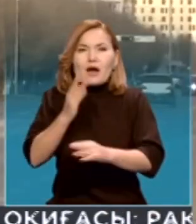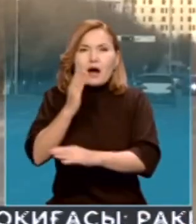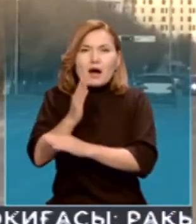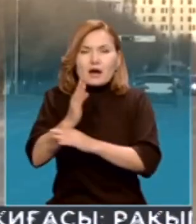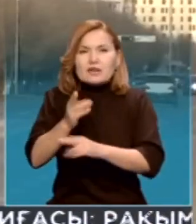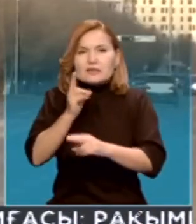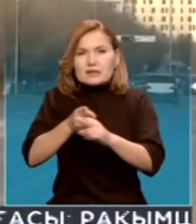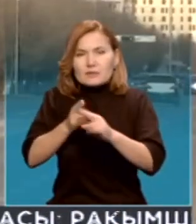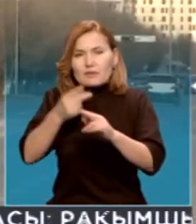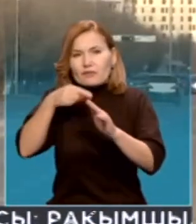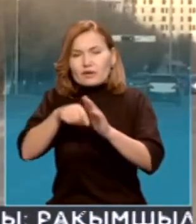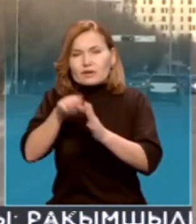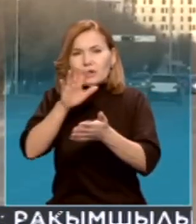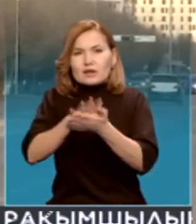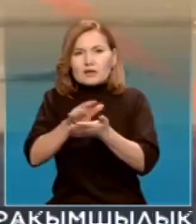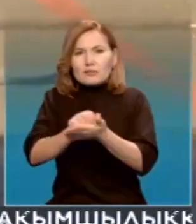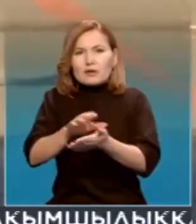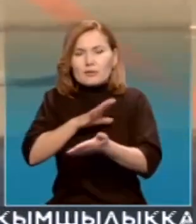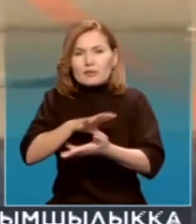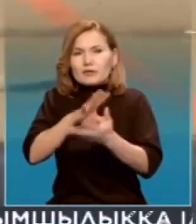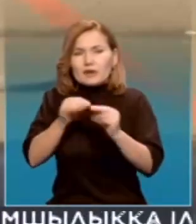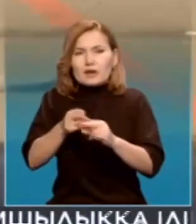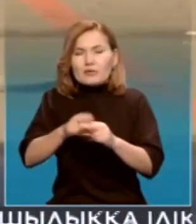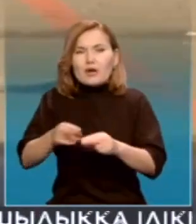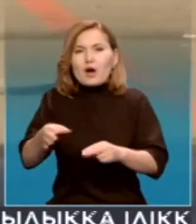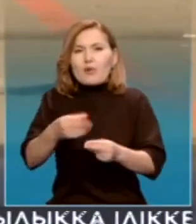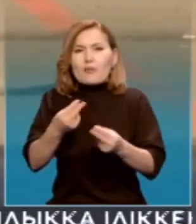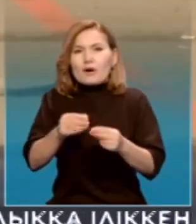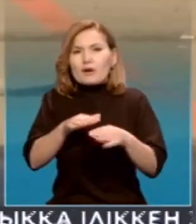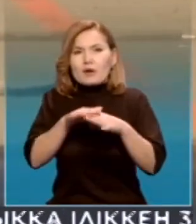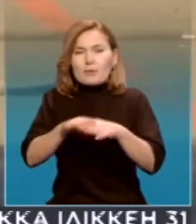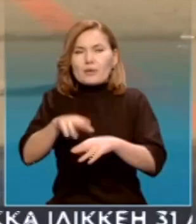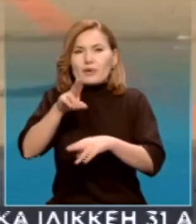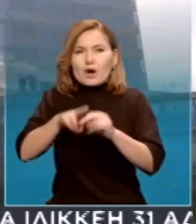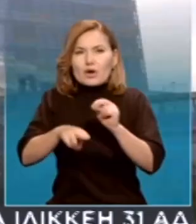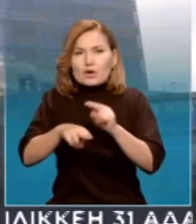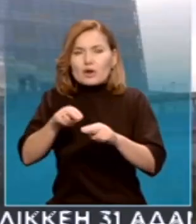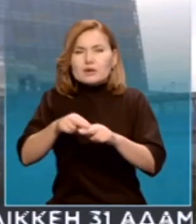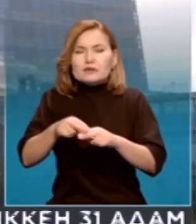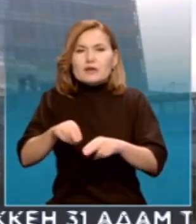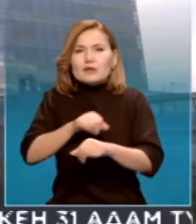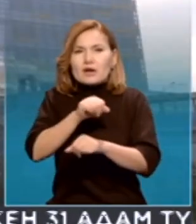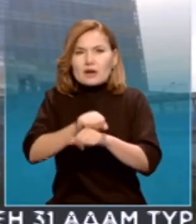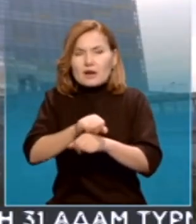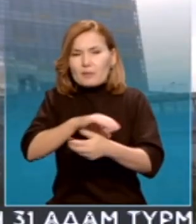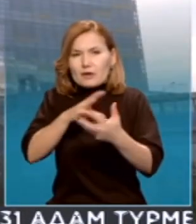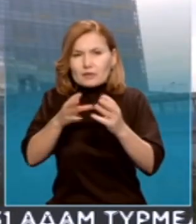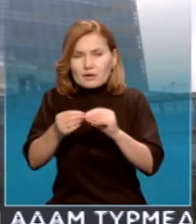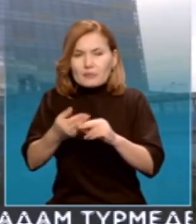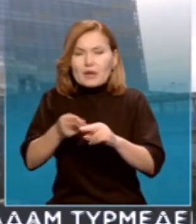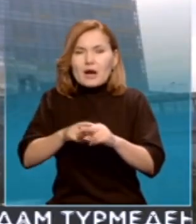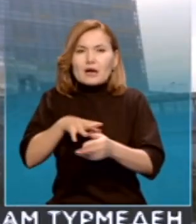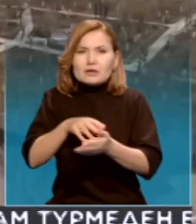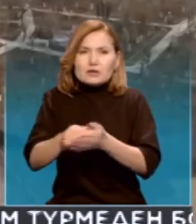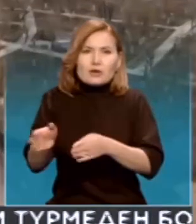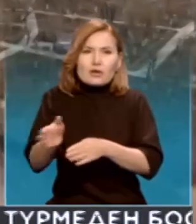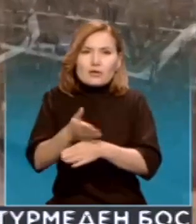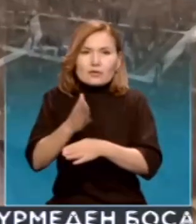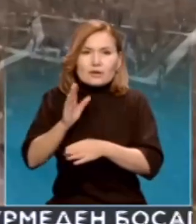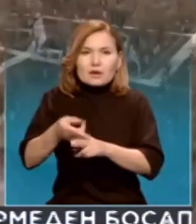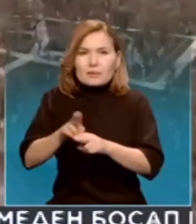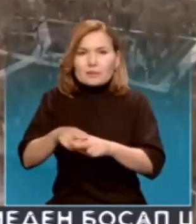жасалыпты. Ал облыстық бюджеттен қаржыландырылған нысанның құрылысына тапсырыс бергендер мен бас мердігер компания өкілдері жауапқа